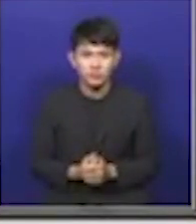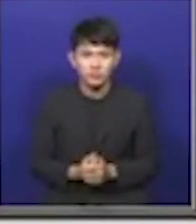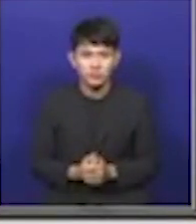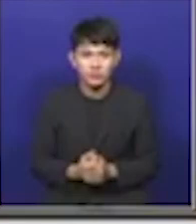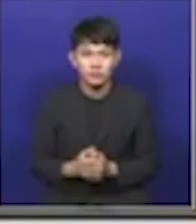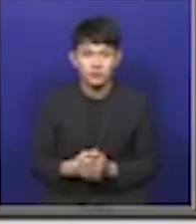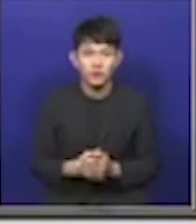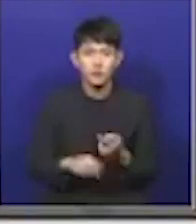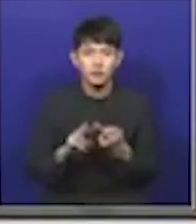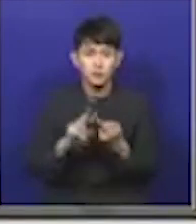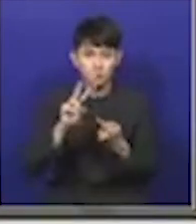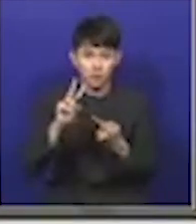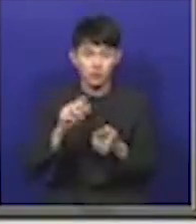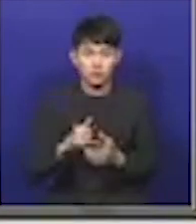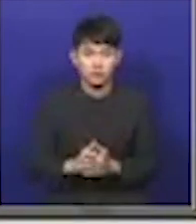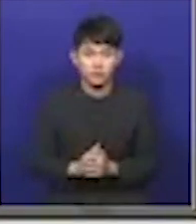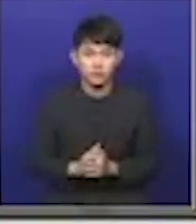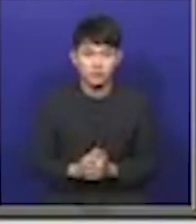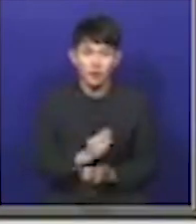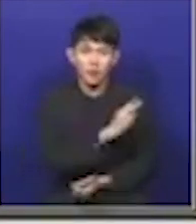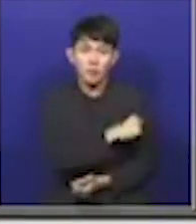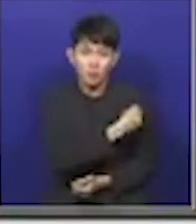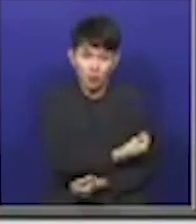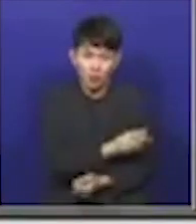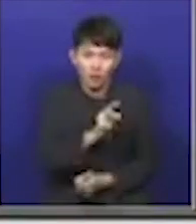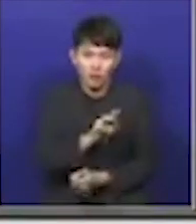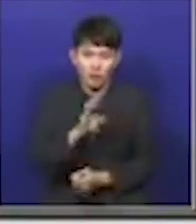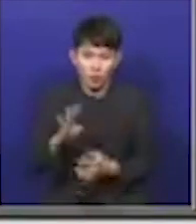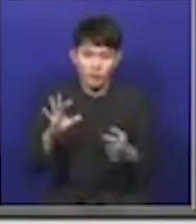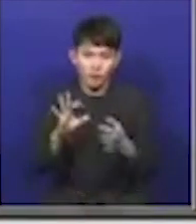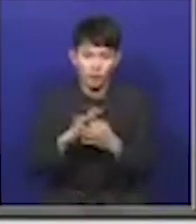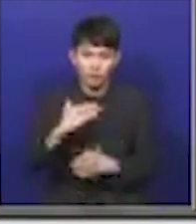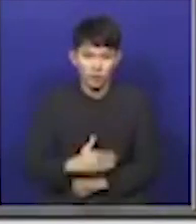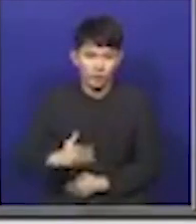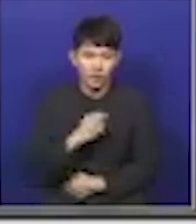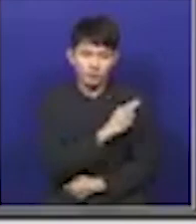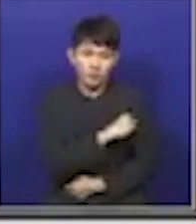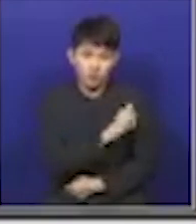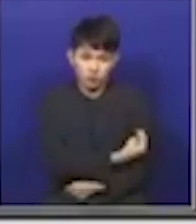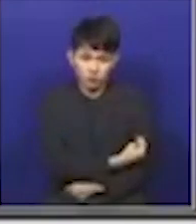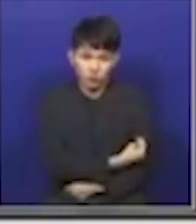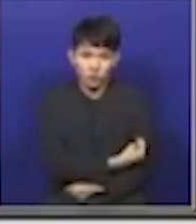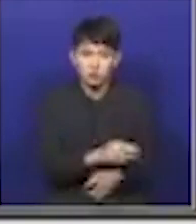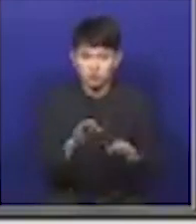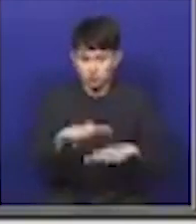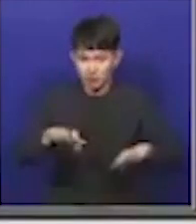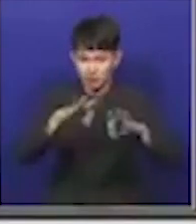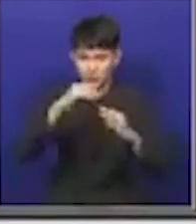ข้อ2นะฮะเรื่องแพทย์ระบบสาธารณสุขเนี่ยตรงนี้คือจุดขายของประเท